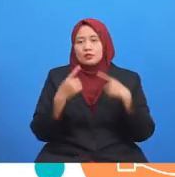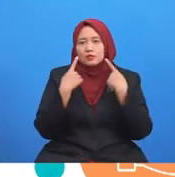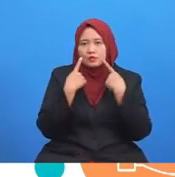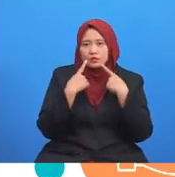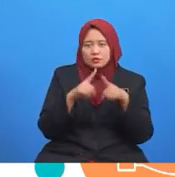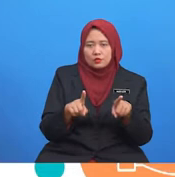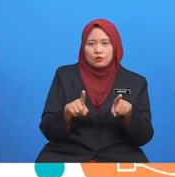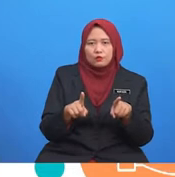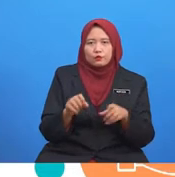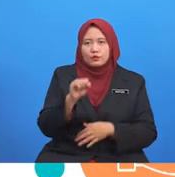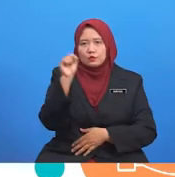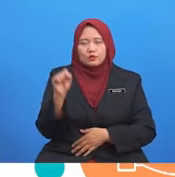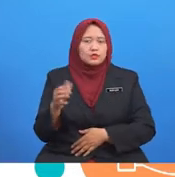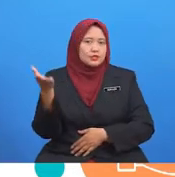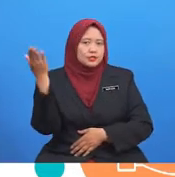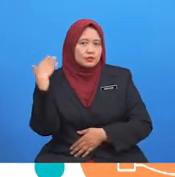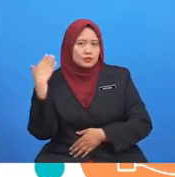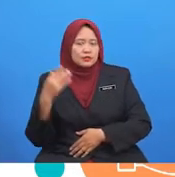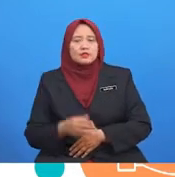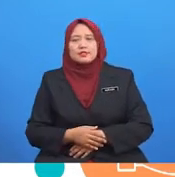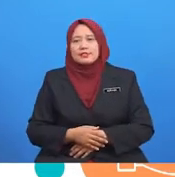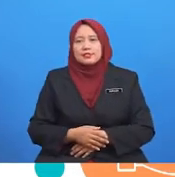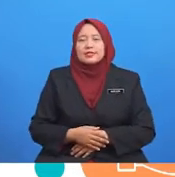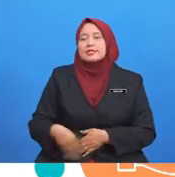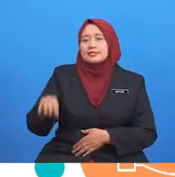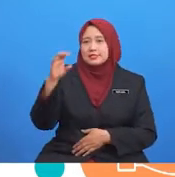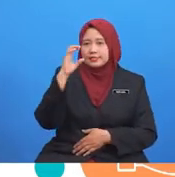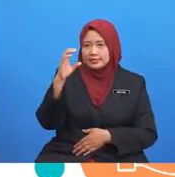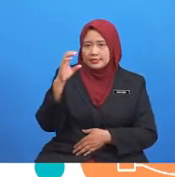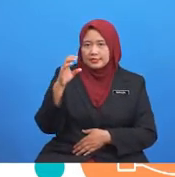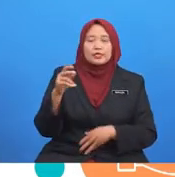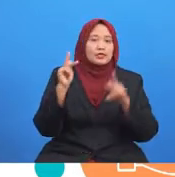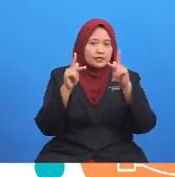Jawapan bagi soalan tadi adalah kaedah kepenggunaan.